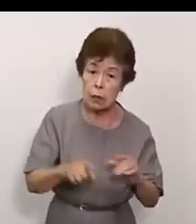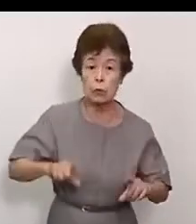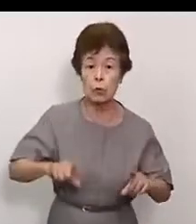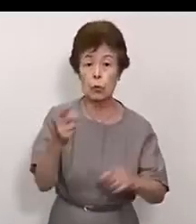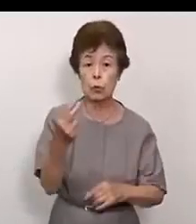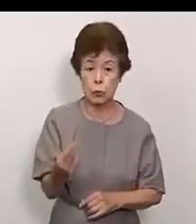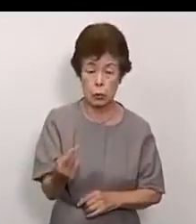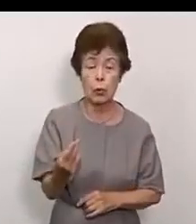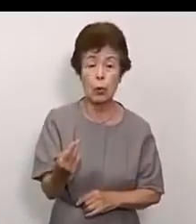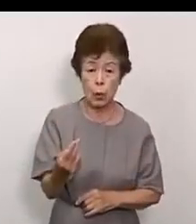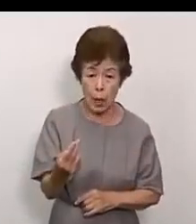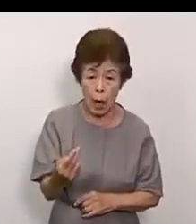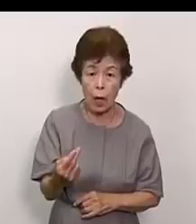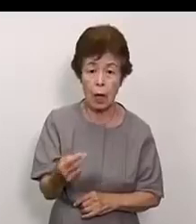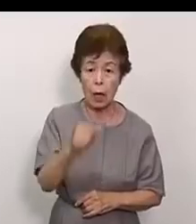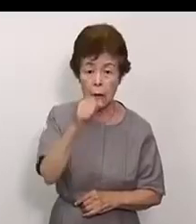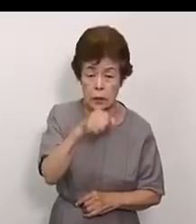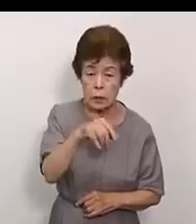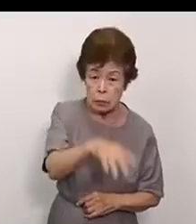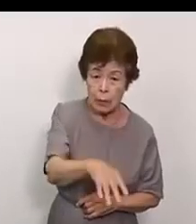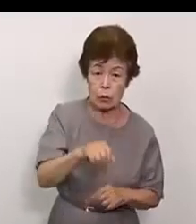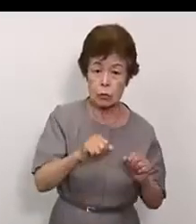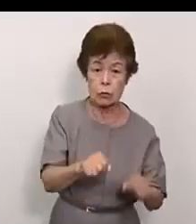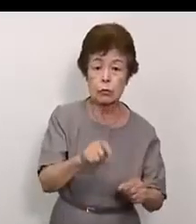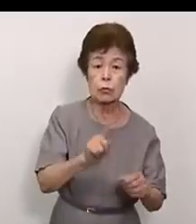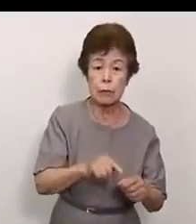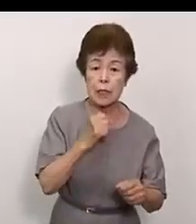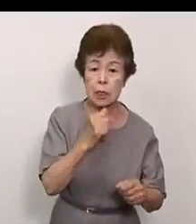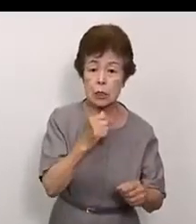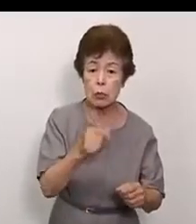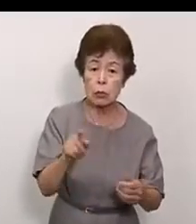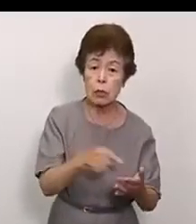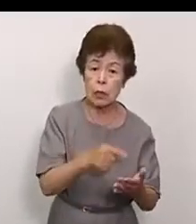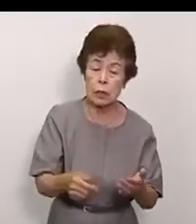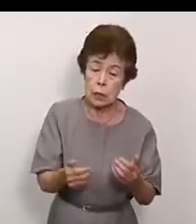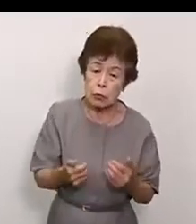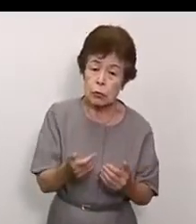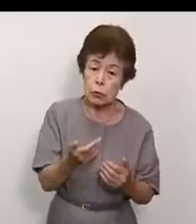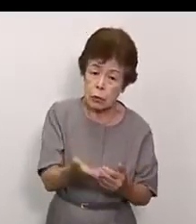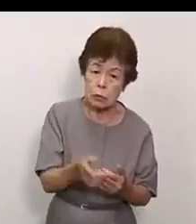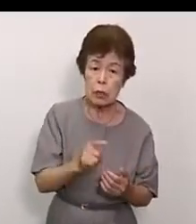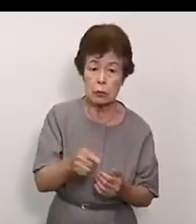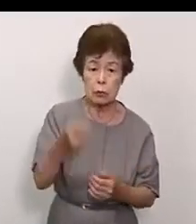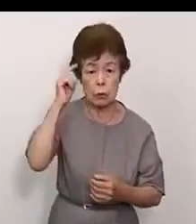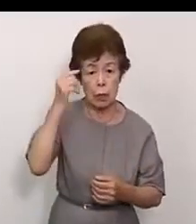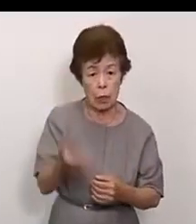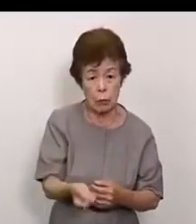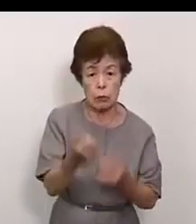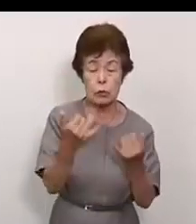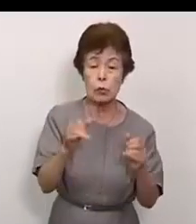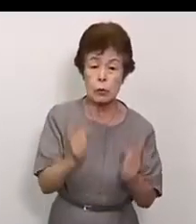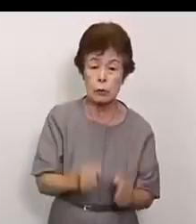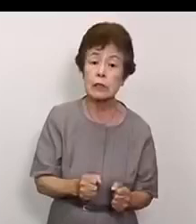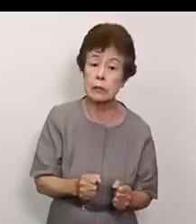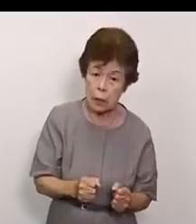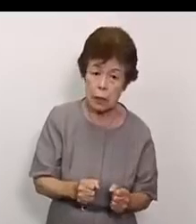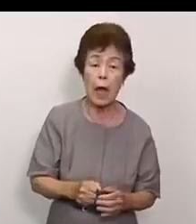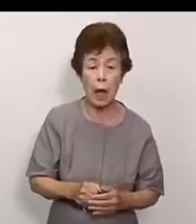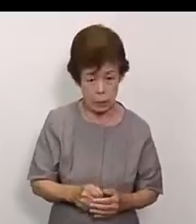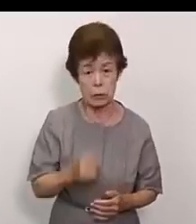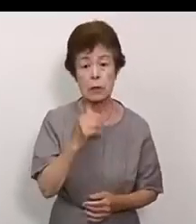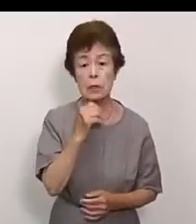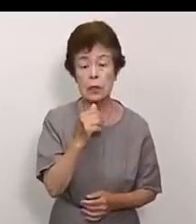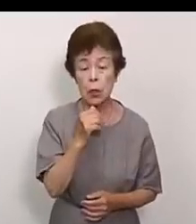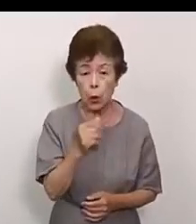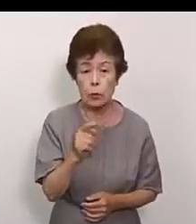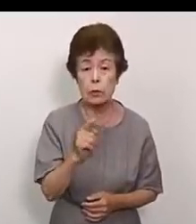みよい、誰にとってもいい場所になるためにはその貧困の解決が必要なのかってことを端的に伺ってもよろしいですか、 はい、貧困ってい